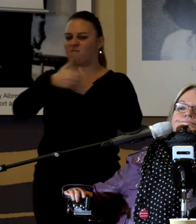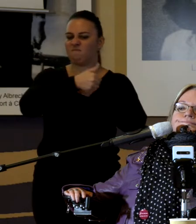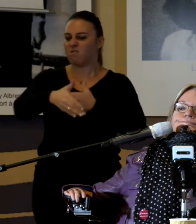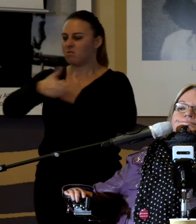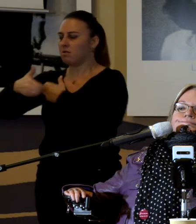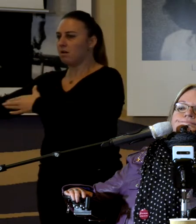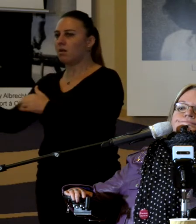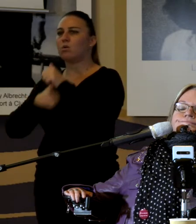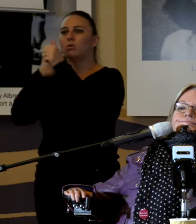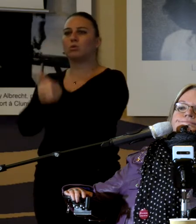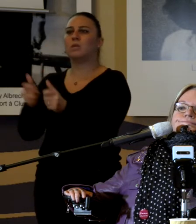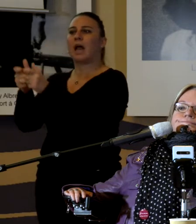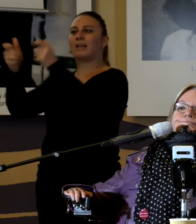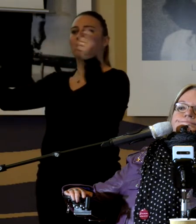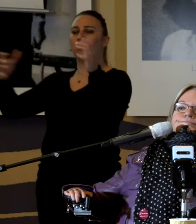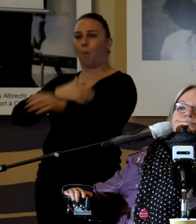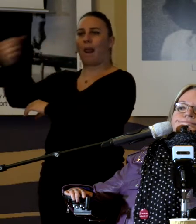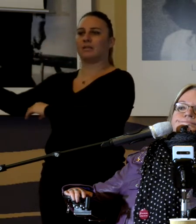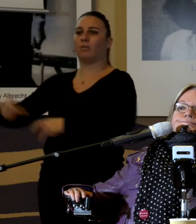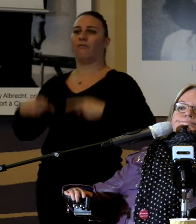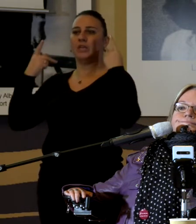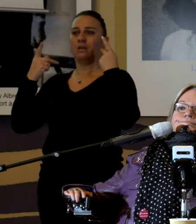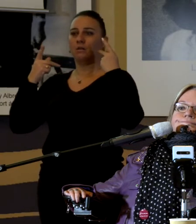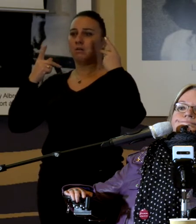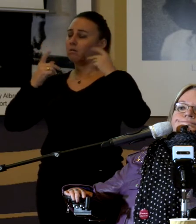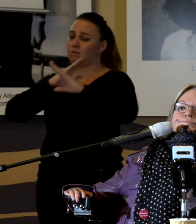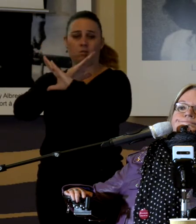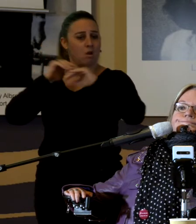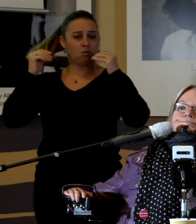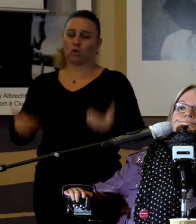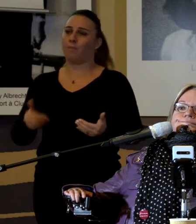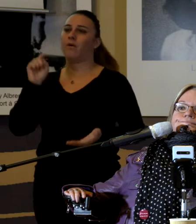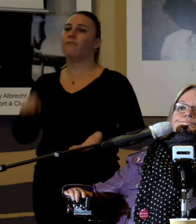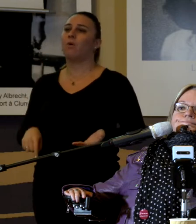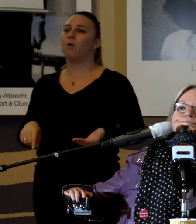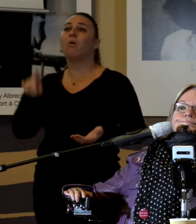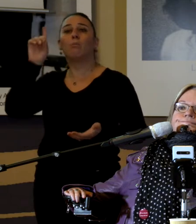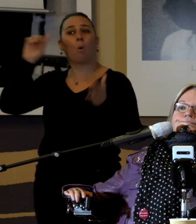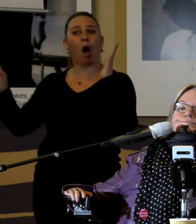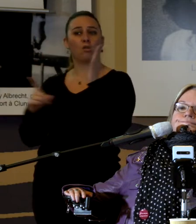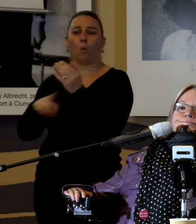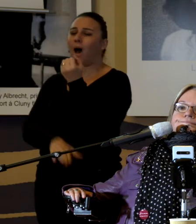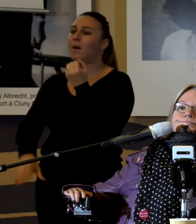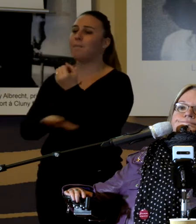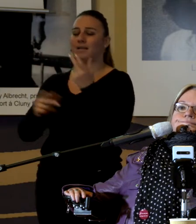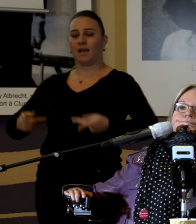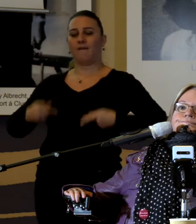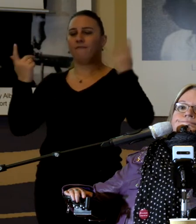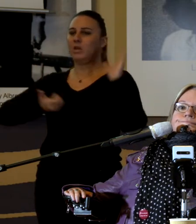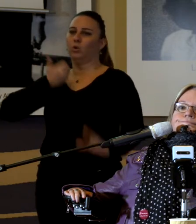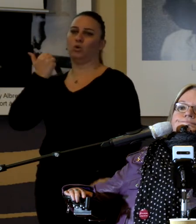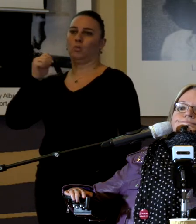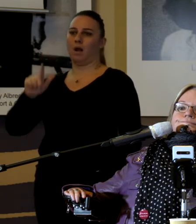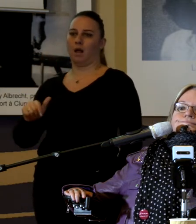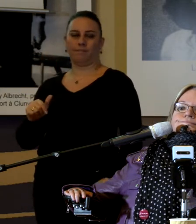le placement en institution doit cesser. Parce qu'il y a un droit fondamental, qui est le droit à la vie autonome, donc